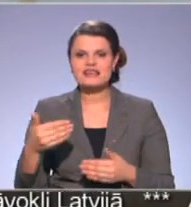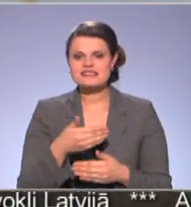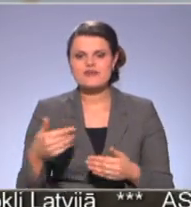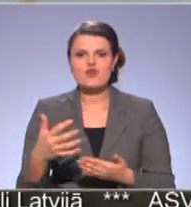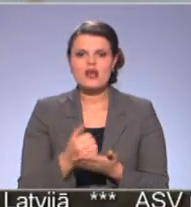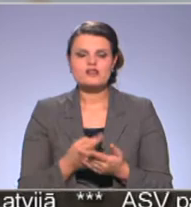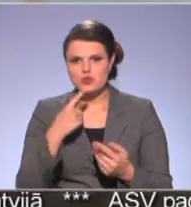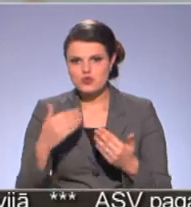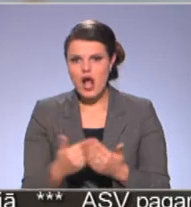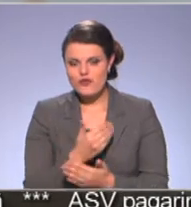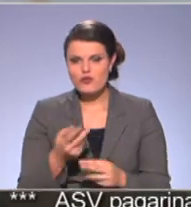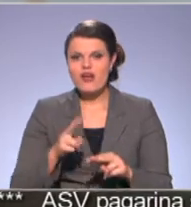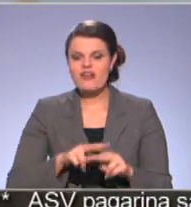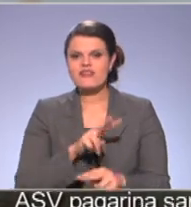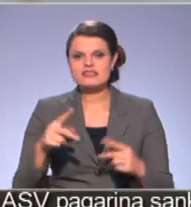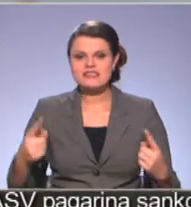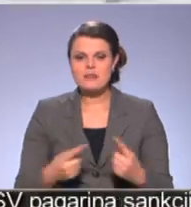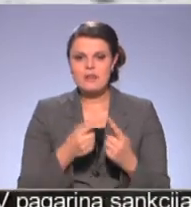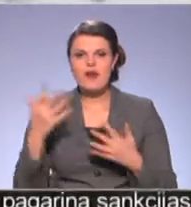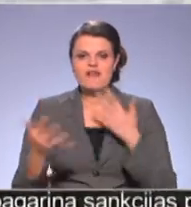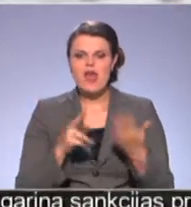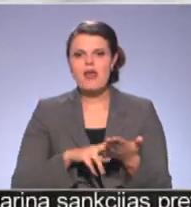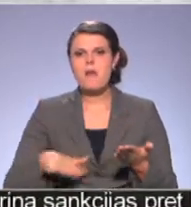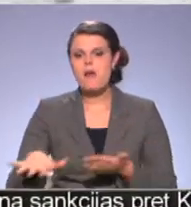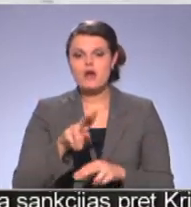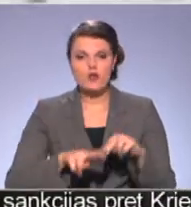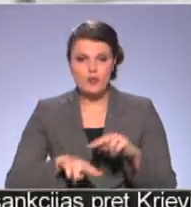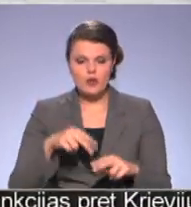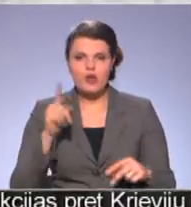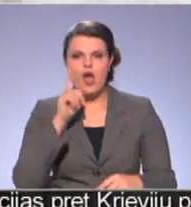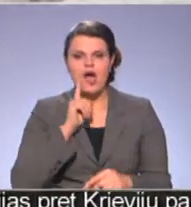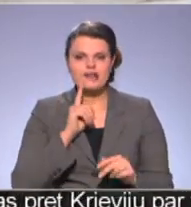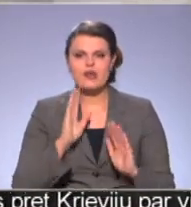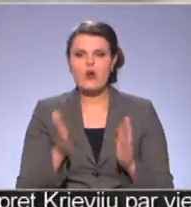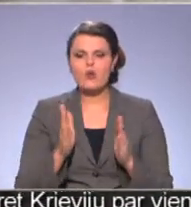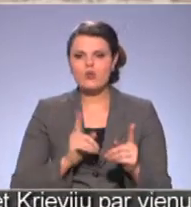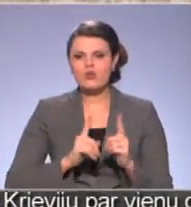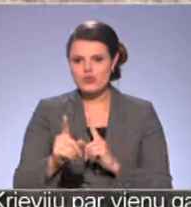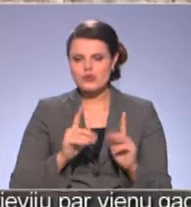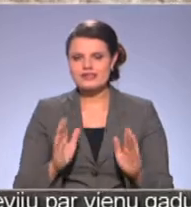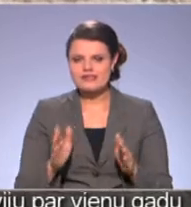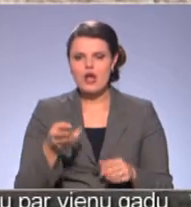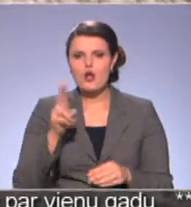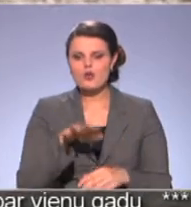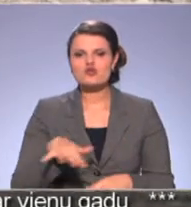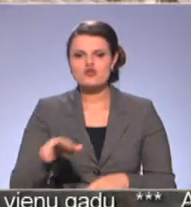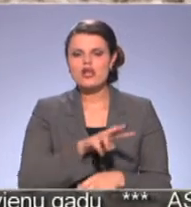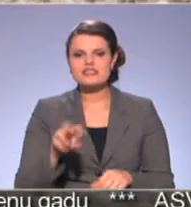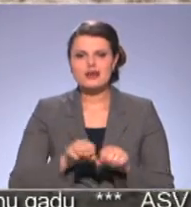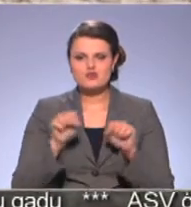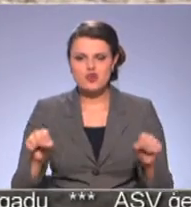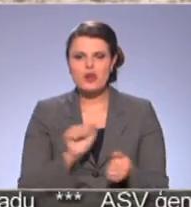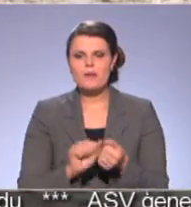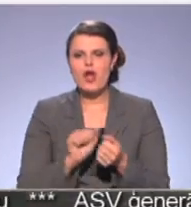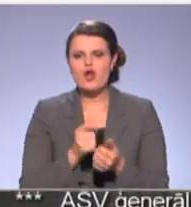atjaunošanai, vietas, kas piemērotas vēja parku būvniecībai, optimālie kuģu ceļi, zonas, kas nodrošina bioloģisko daudzveidību, nozīmīgas